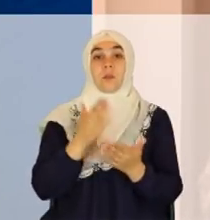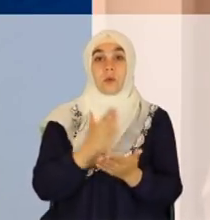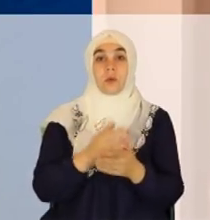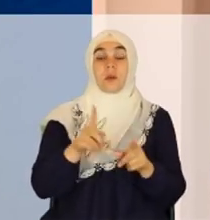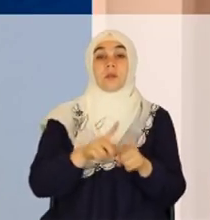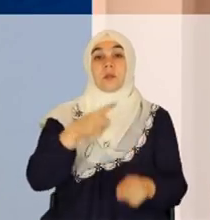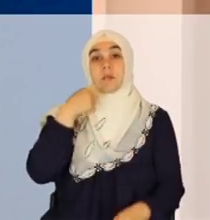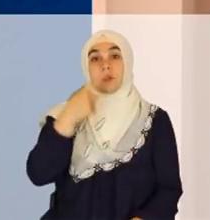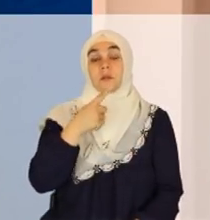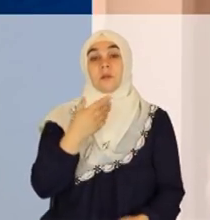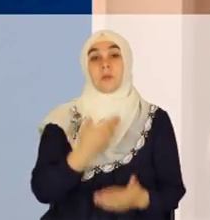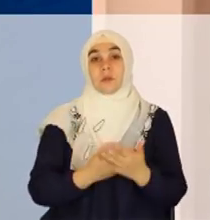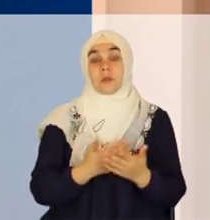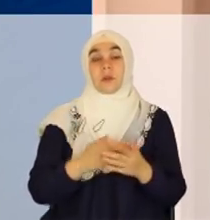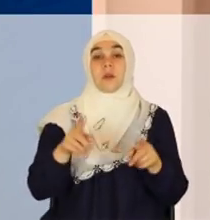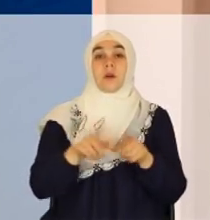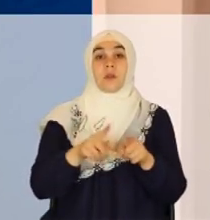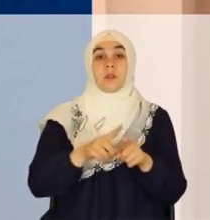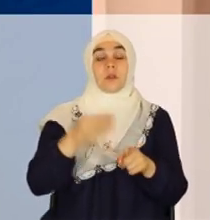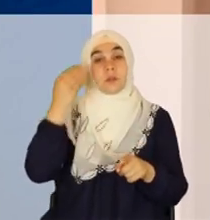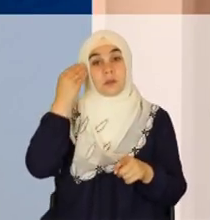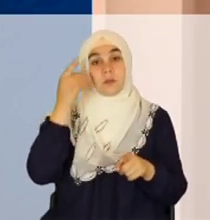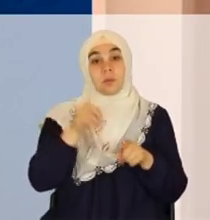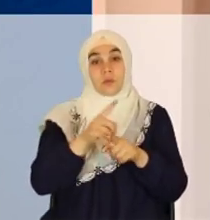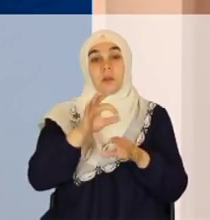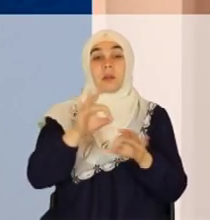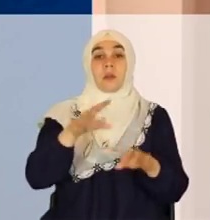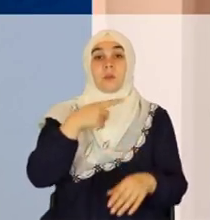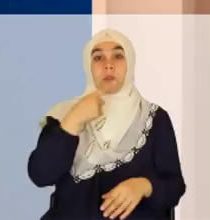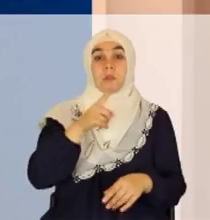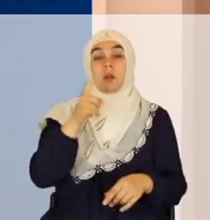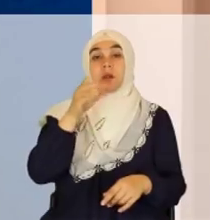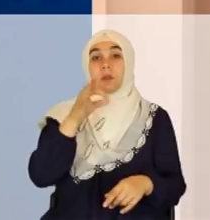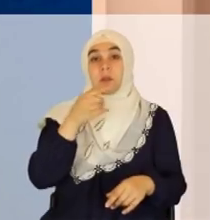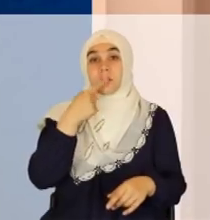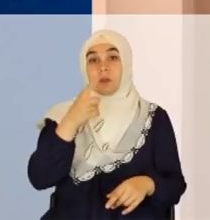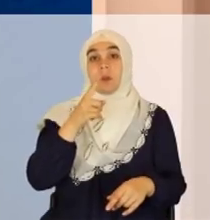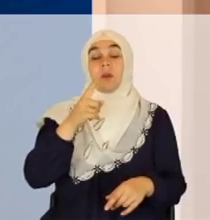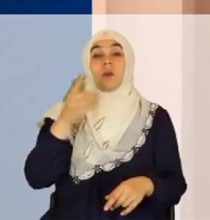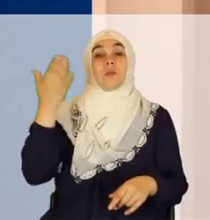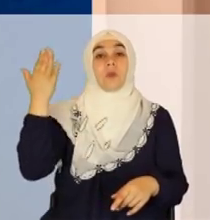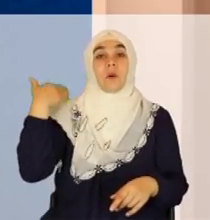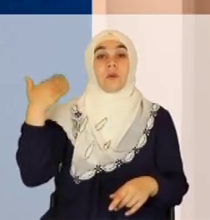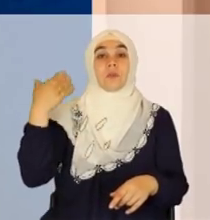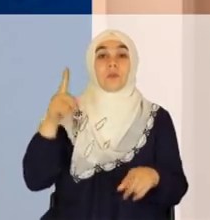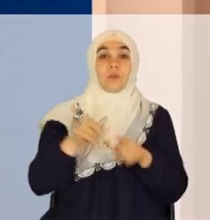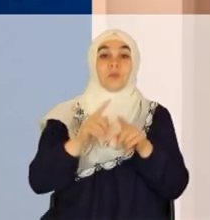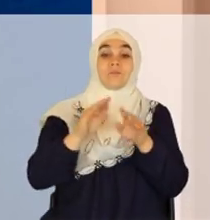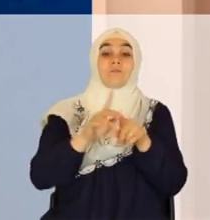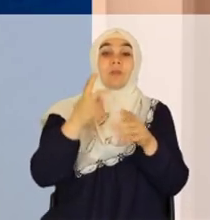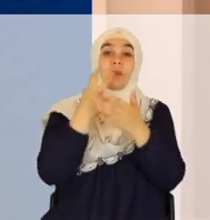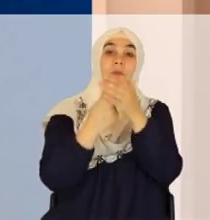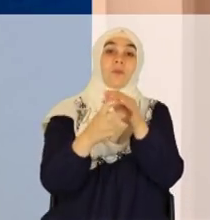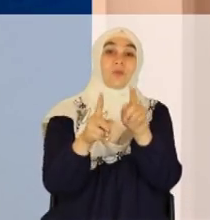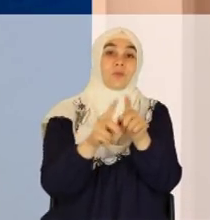ularni aytishadi. Jumladan mana shu hozirgi oxirgi gapga aytishadiki, Xizr alayhissalom uzoq vaqt chilla o'tirar